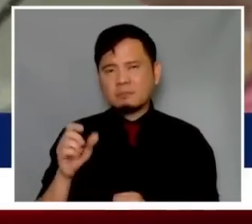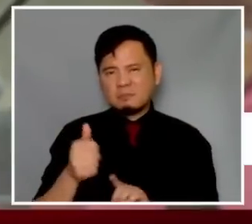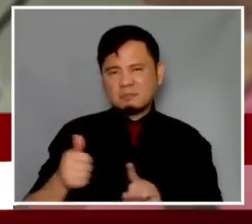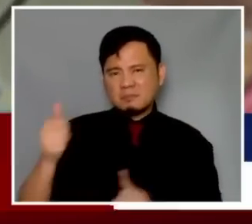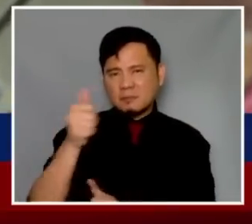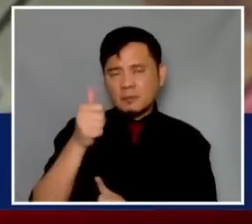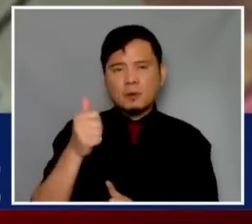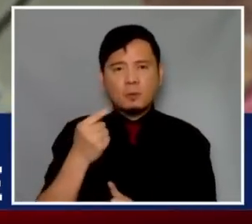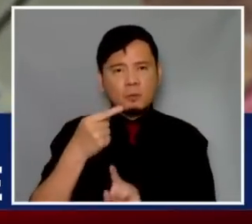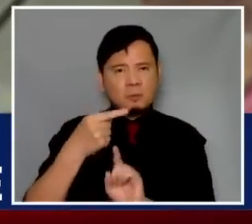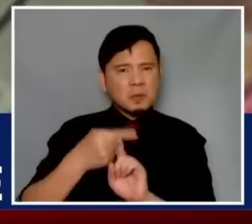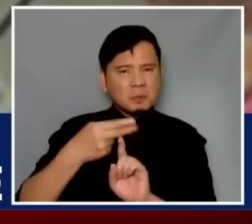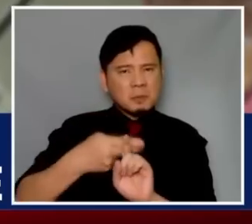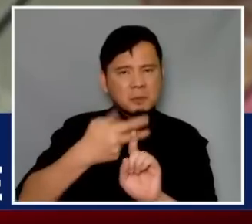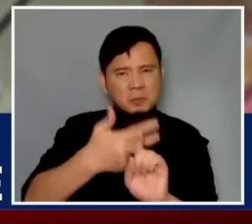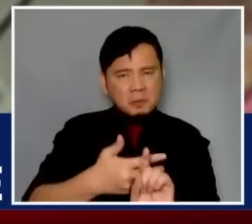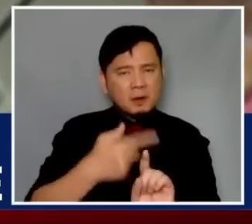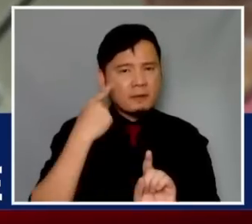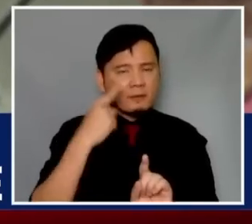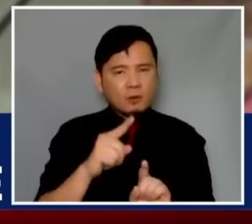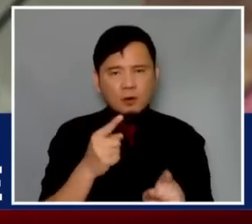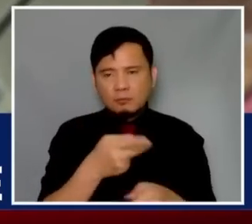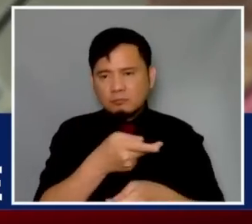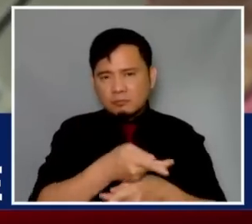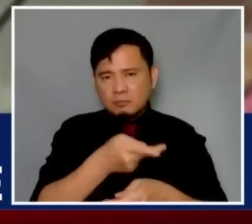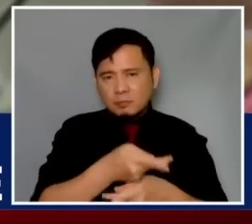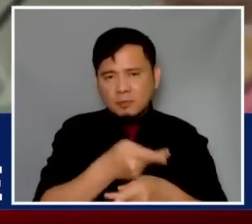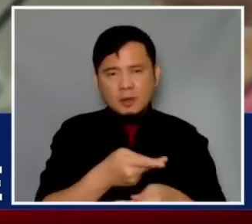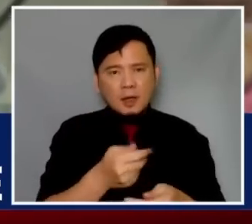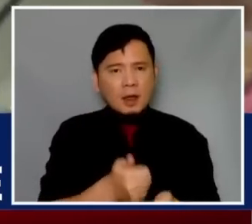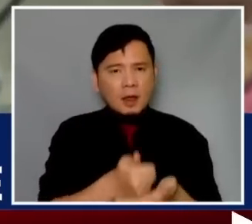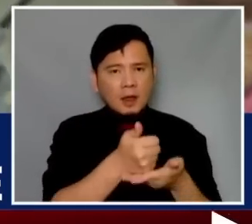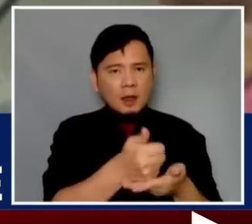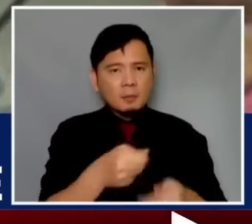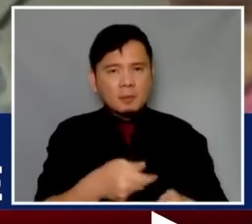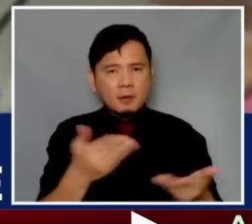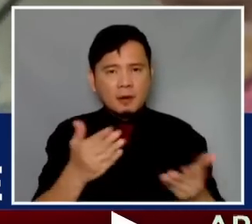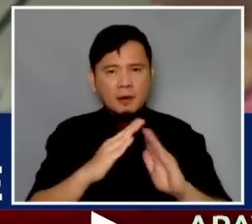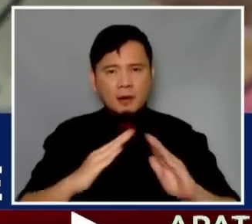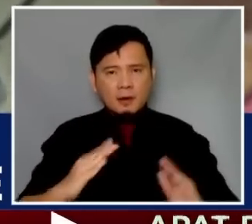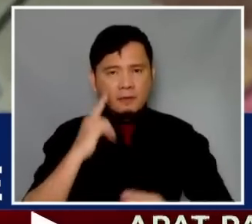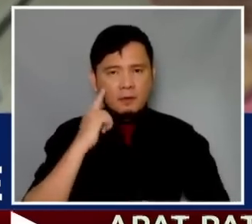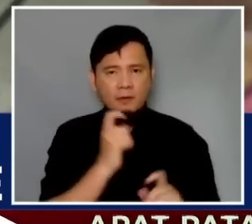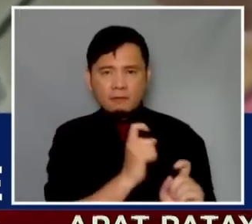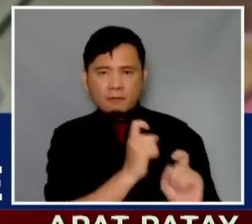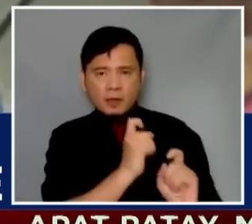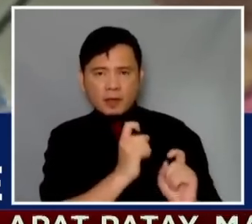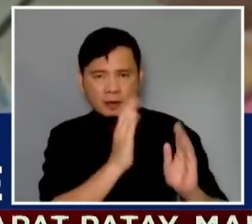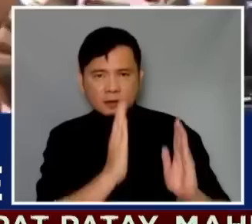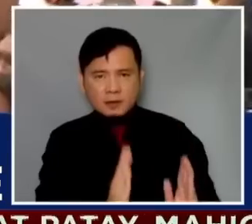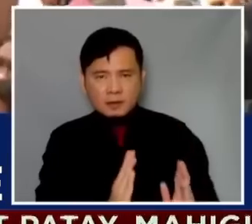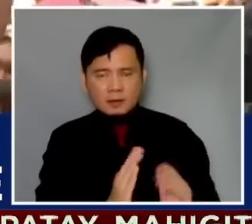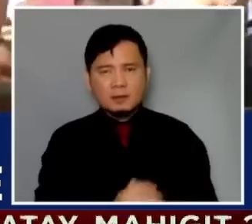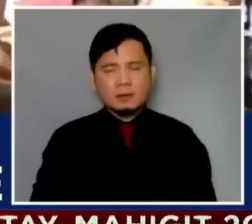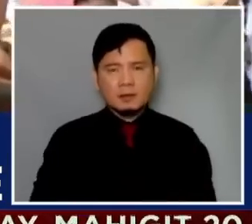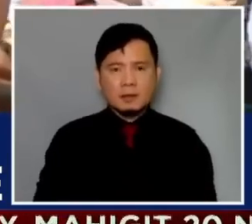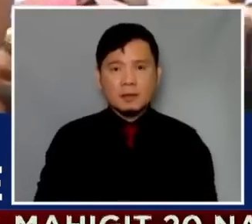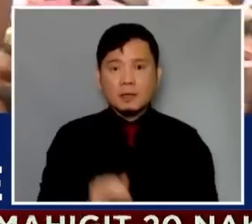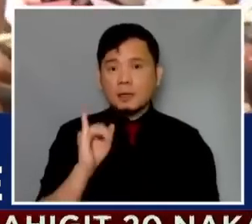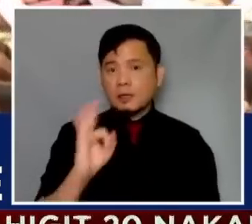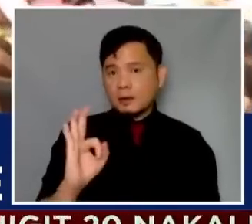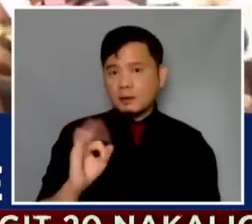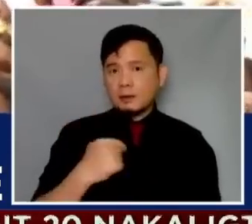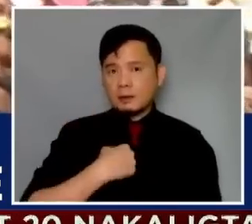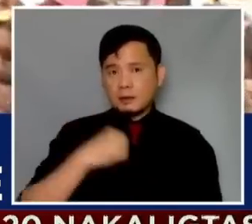inaasikaso natin. Yung pabahay para sa mga mangingisda. Kaya ang pangako ko po sa inyo, pag ako po naging pangulo,